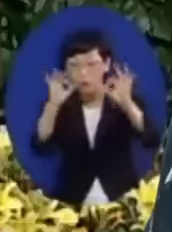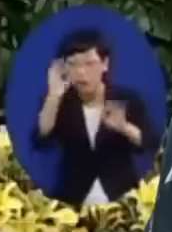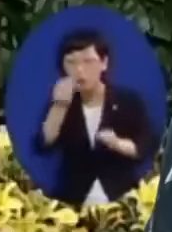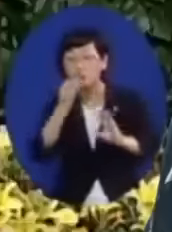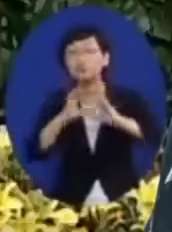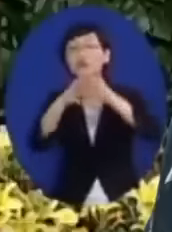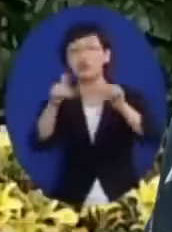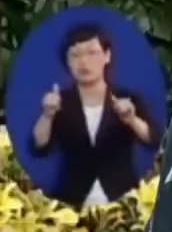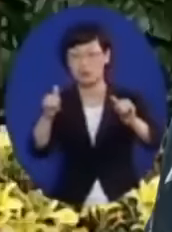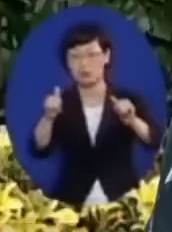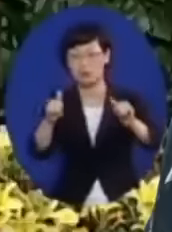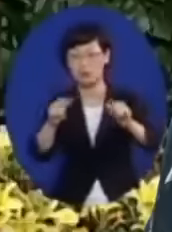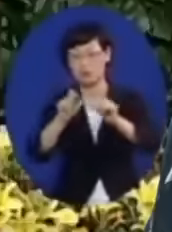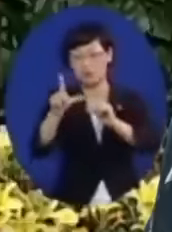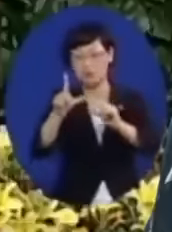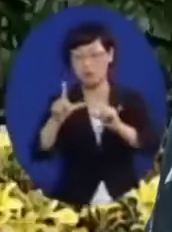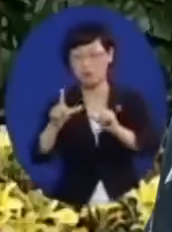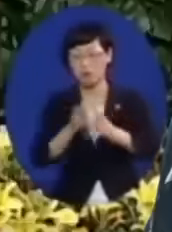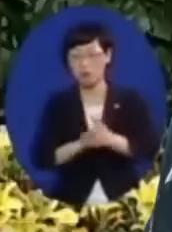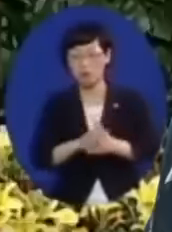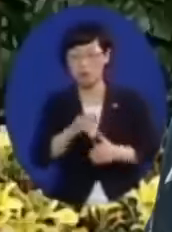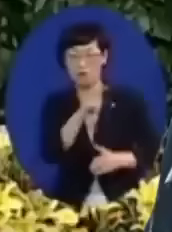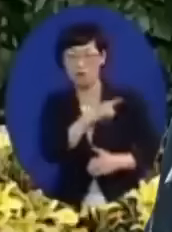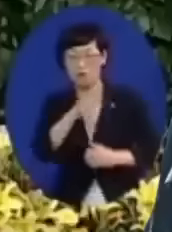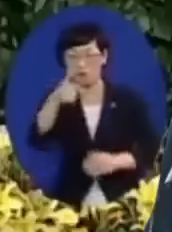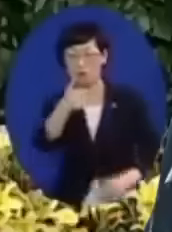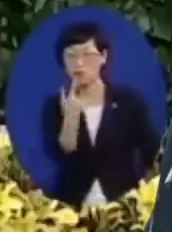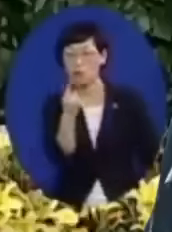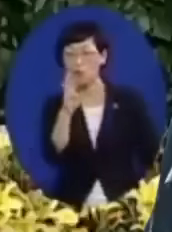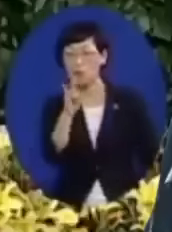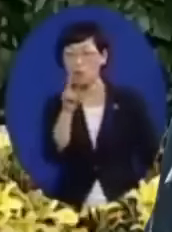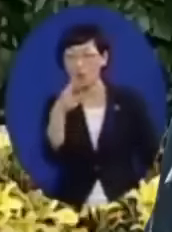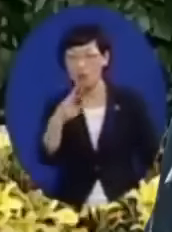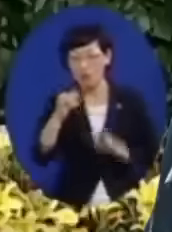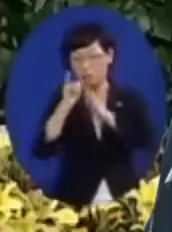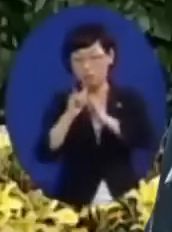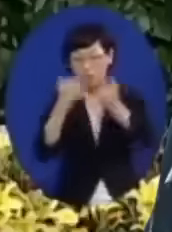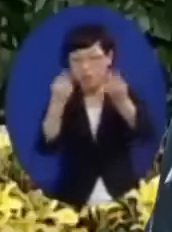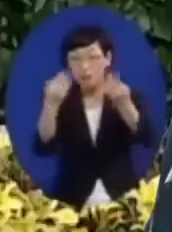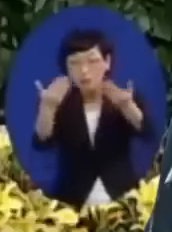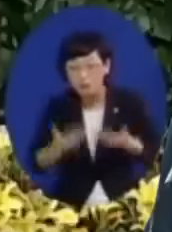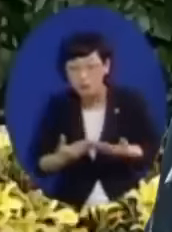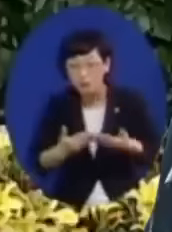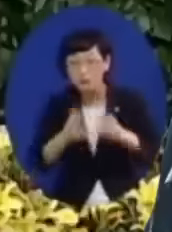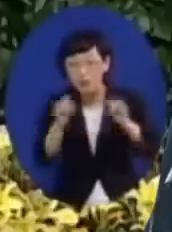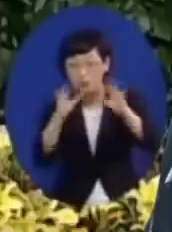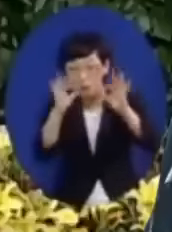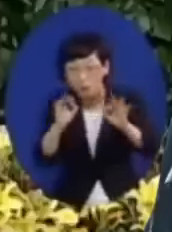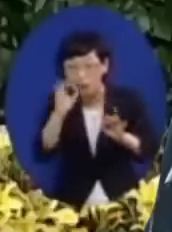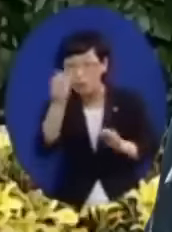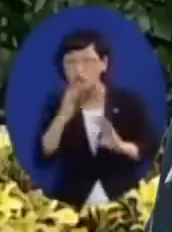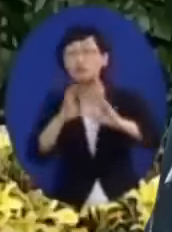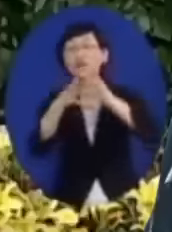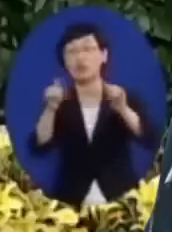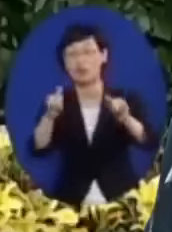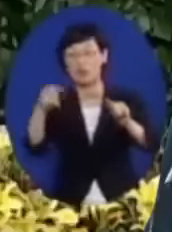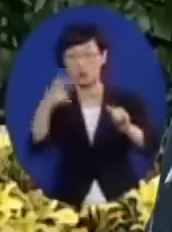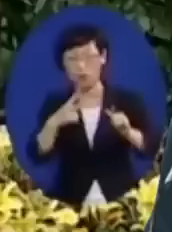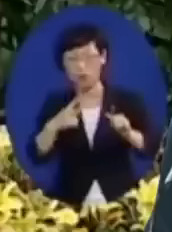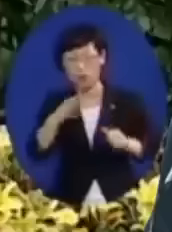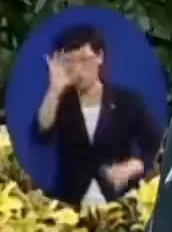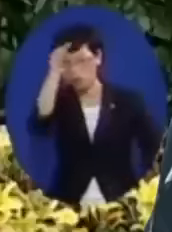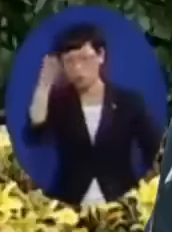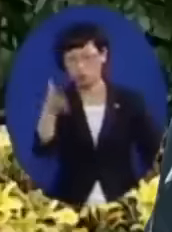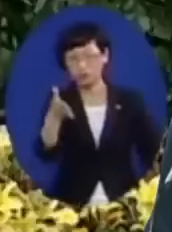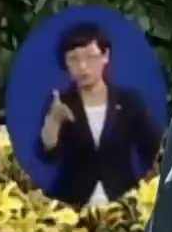세계에서 노벨상을 가장 많이 받은 사람들은 유대인들입니다. 세계 금융가의 정권가를 추락펴락하는